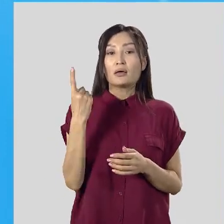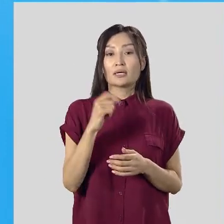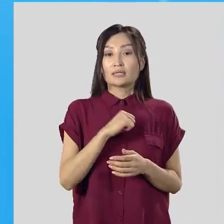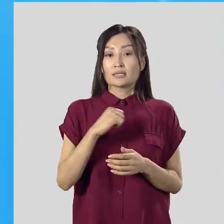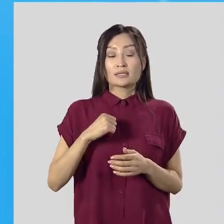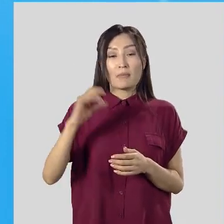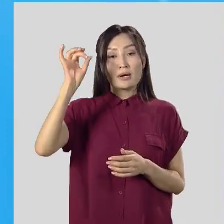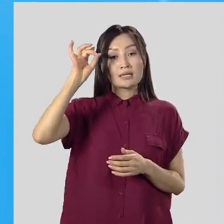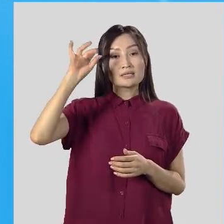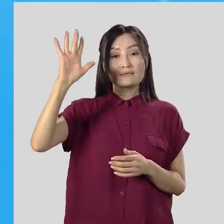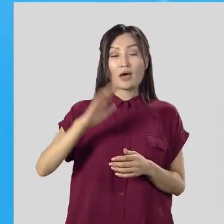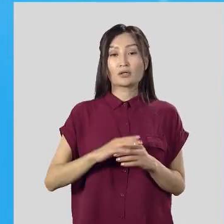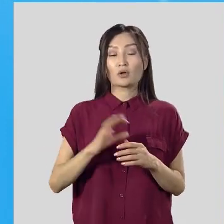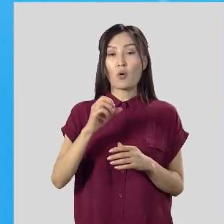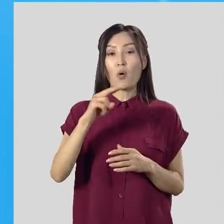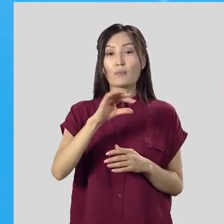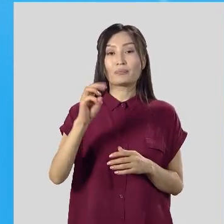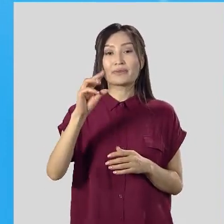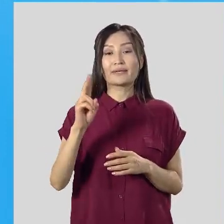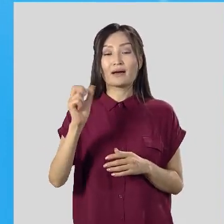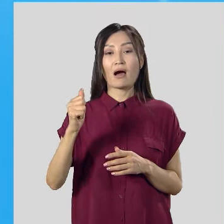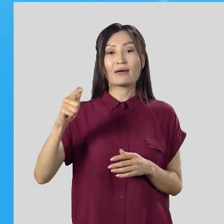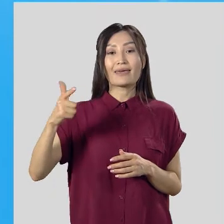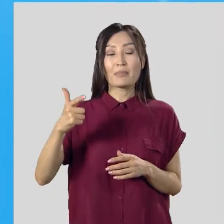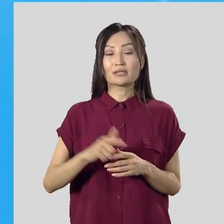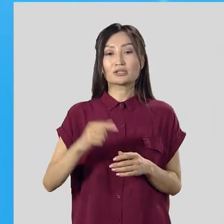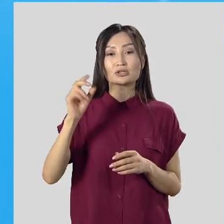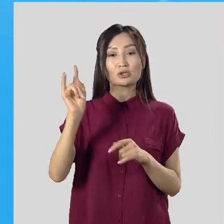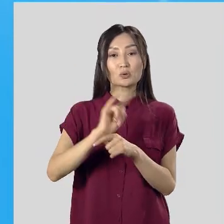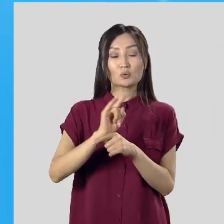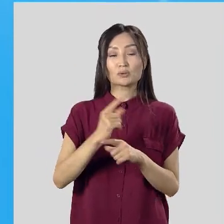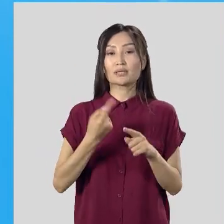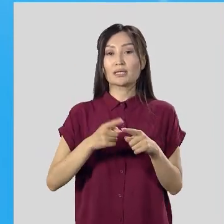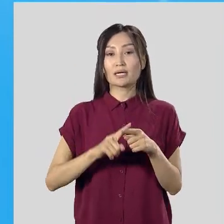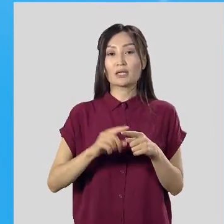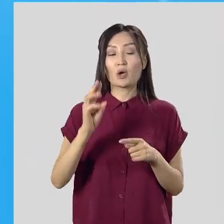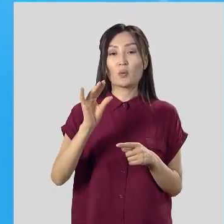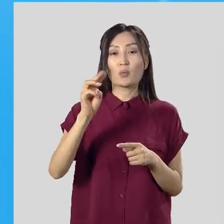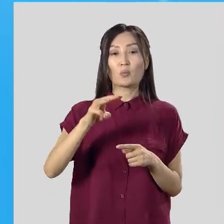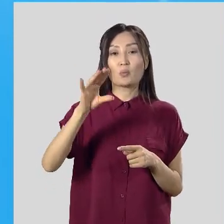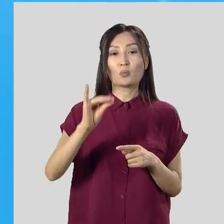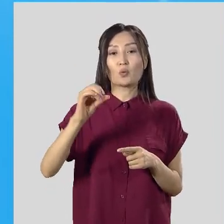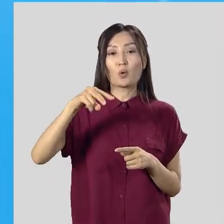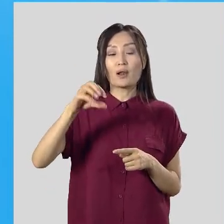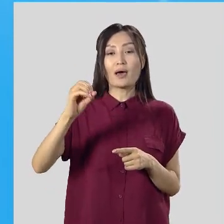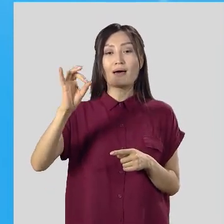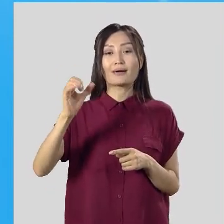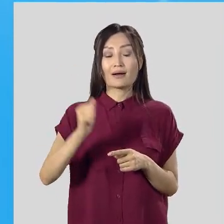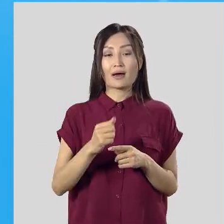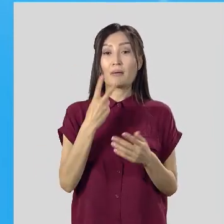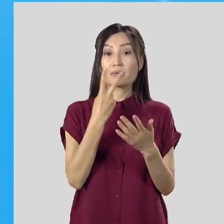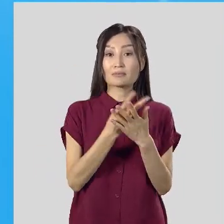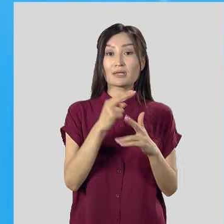самых известных оптико-геометрических иллюзий – иллюзия Мюллера-Лайера.